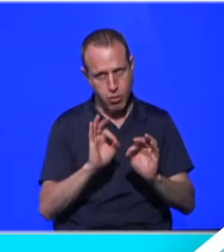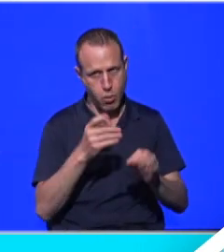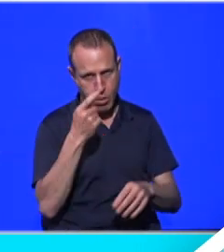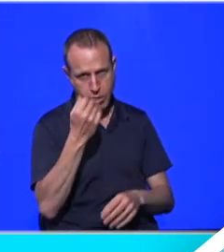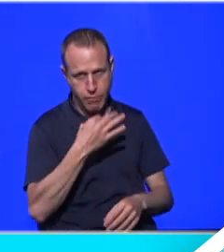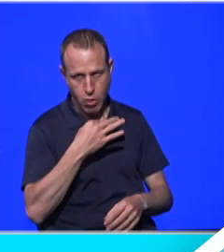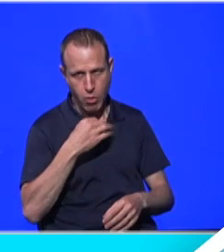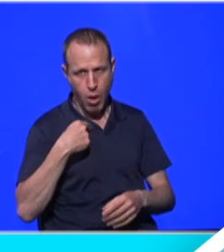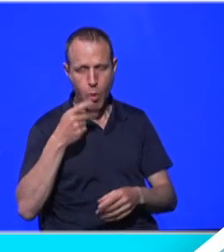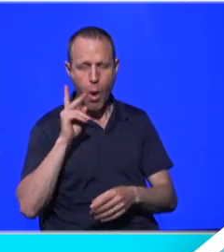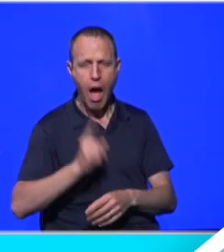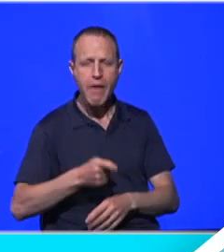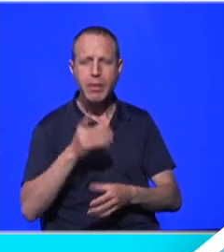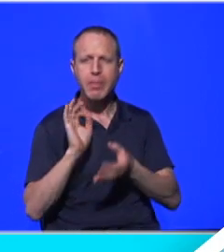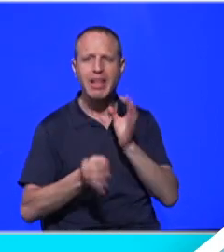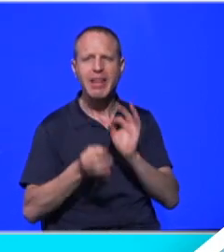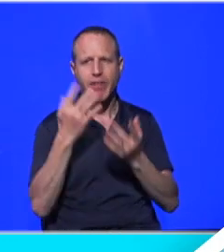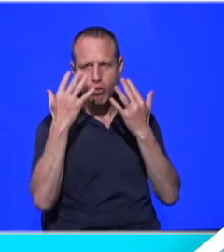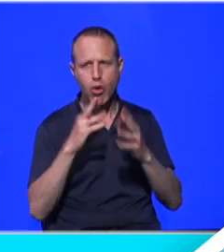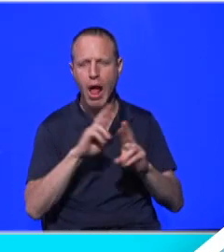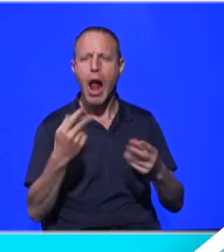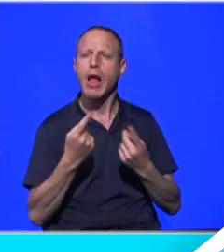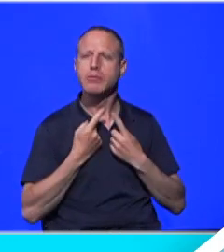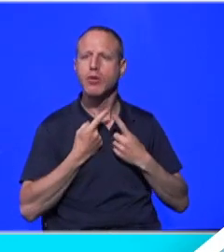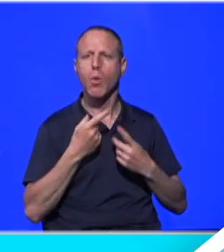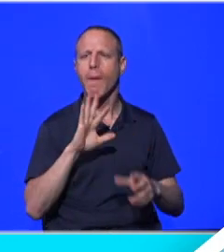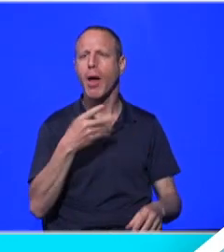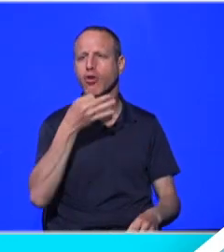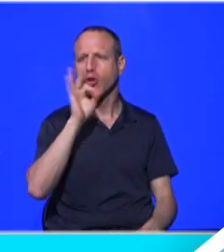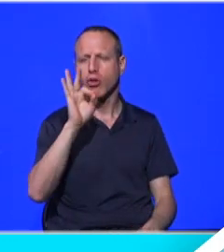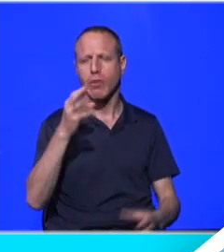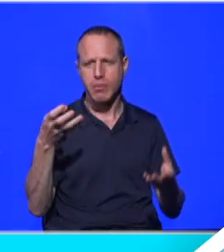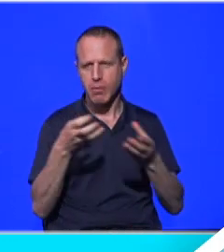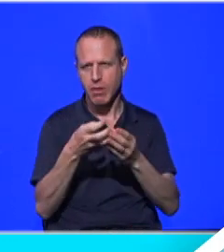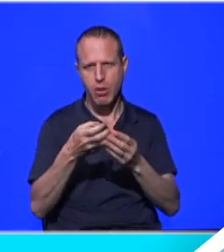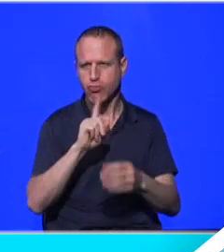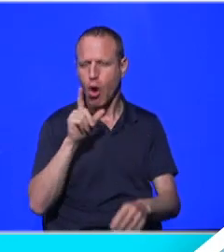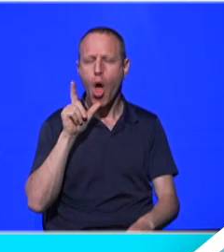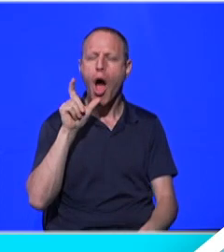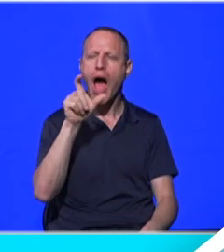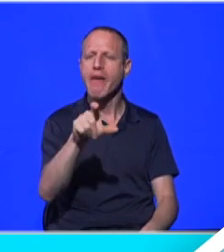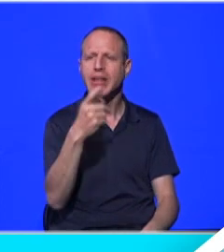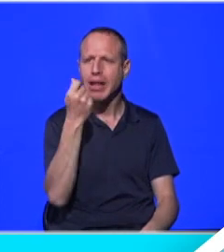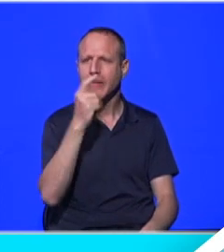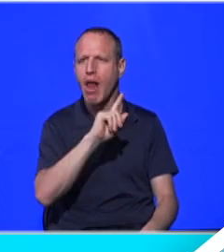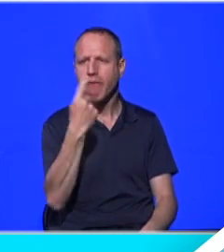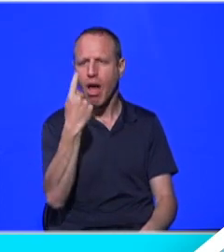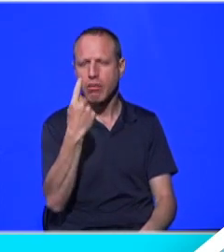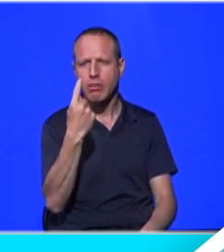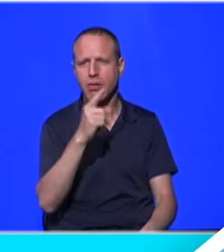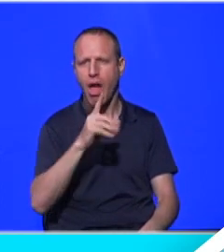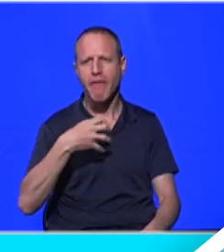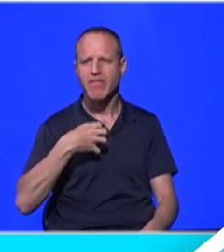חייבים את הדין וחשבון רק לעצמנו, ומה יותר טוב עם מפלגה שלא חייבת כסף לאף אחד,